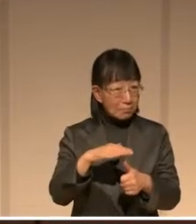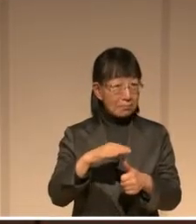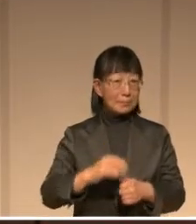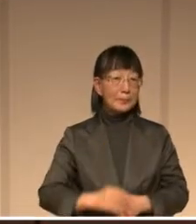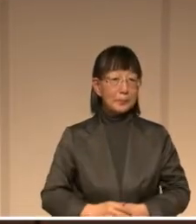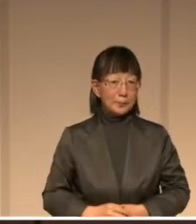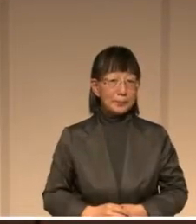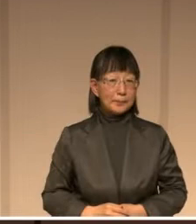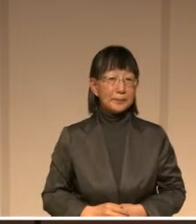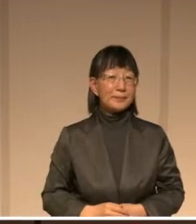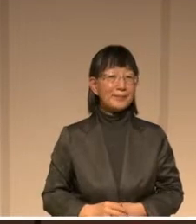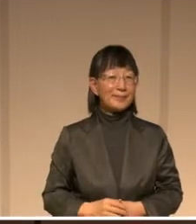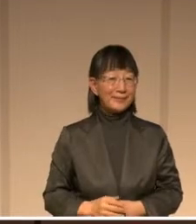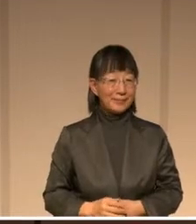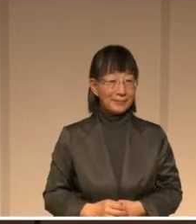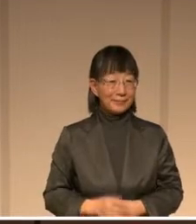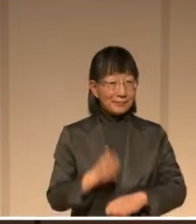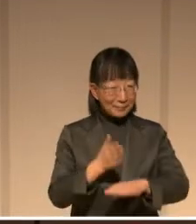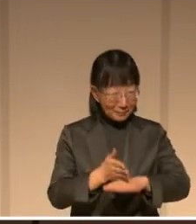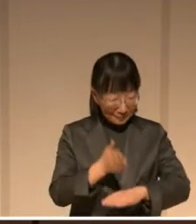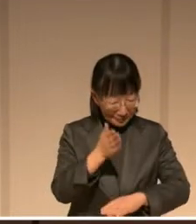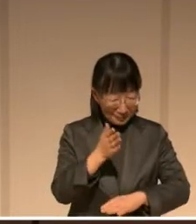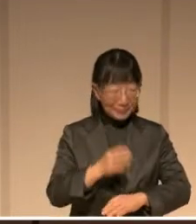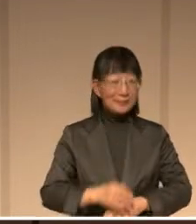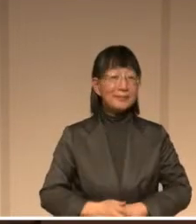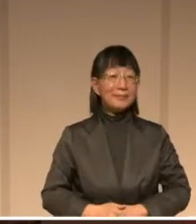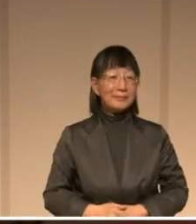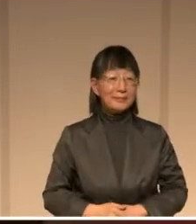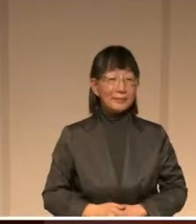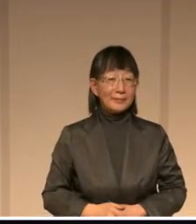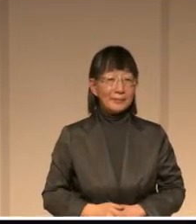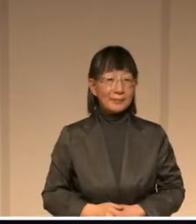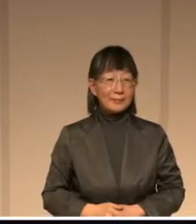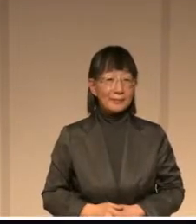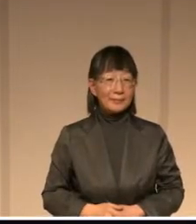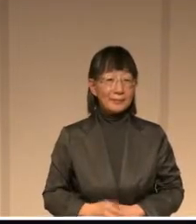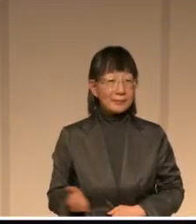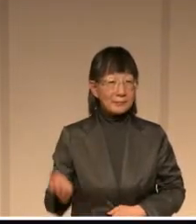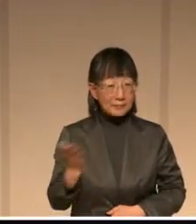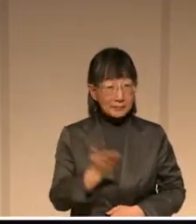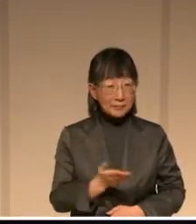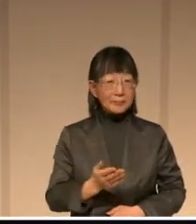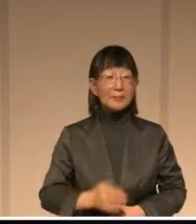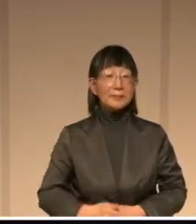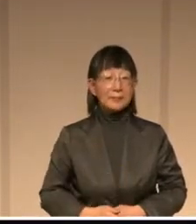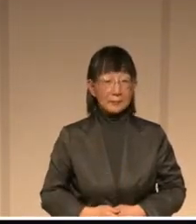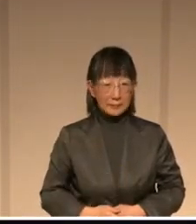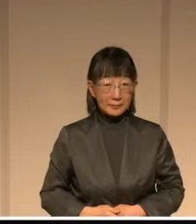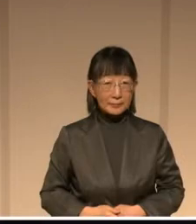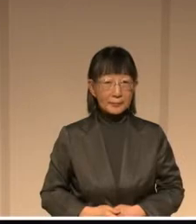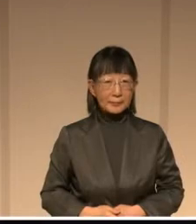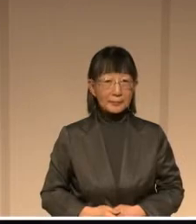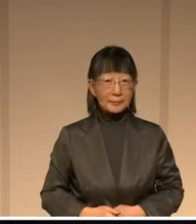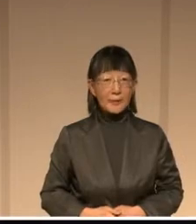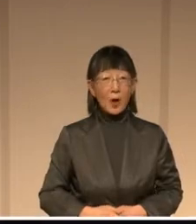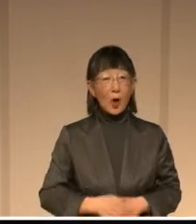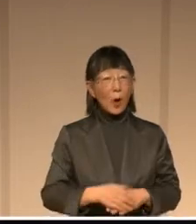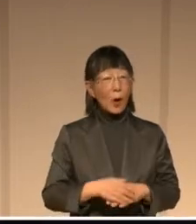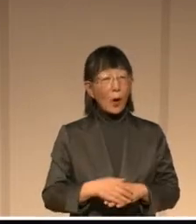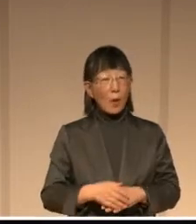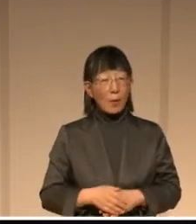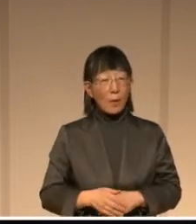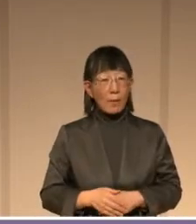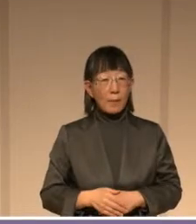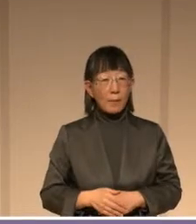でしたありがとうございますねさあそしてですねさらにいきましょうかプロフィール拝見していきますと